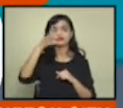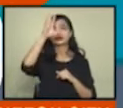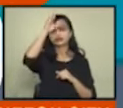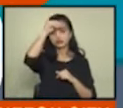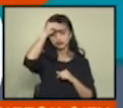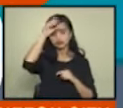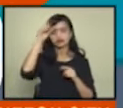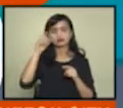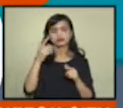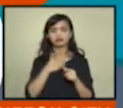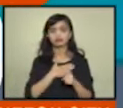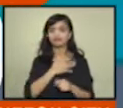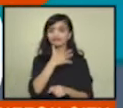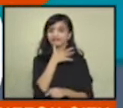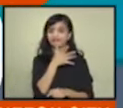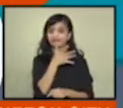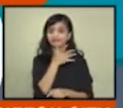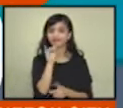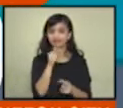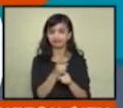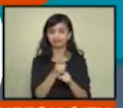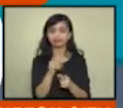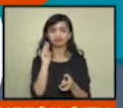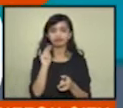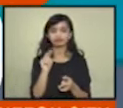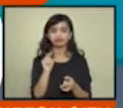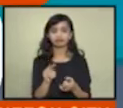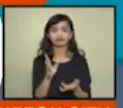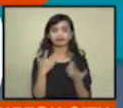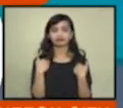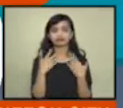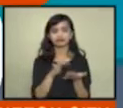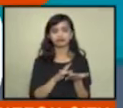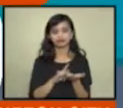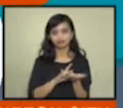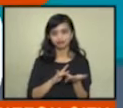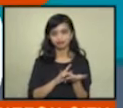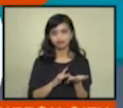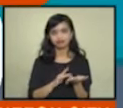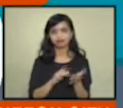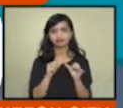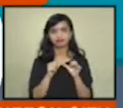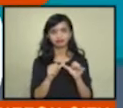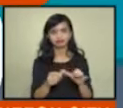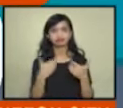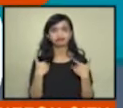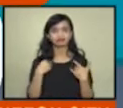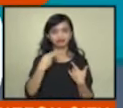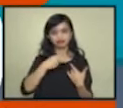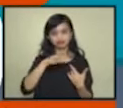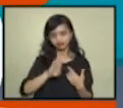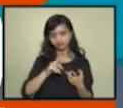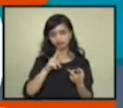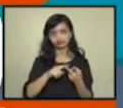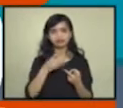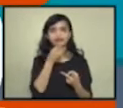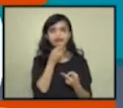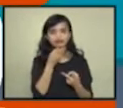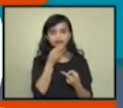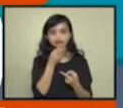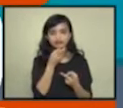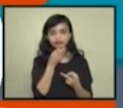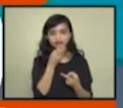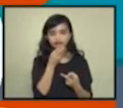lalaki. Eh, ang nanay ko po, siyempre, kailangan po ng mga maintenance po. May mga high blood siya, may diabetes,